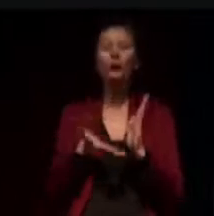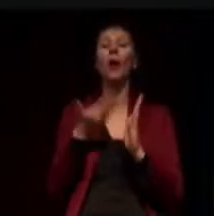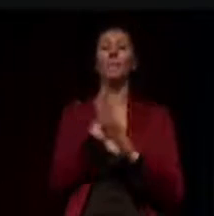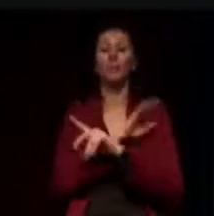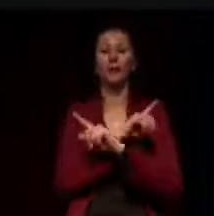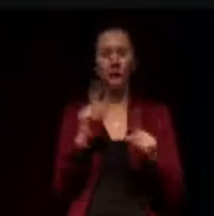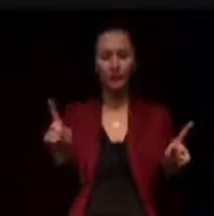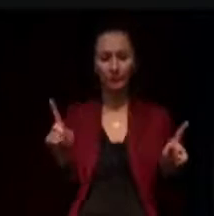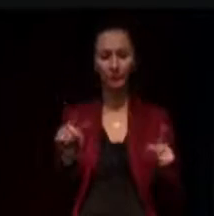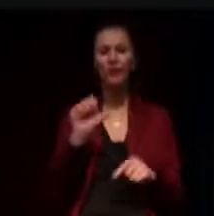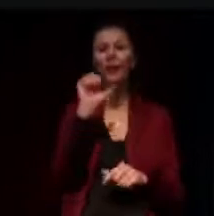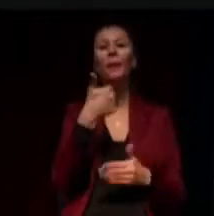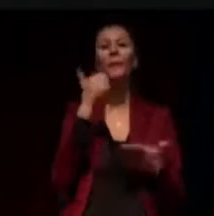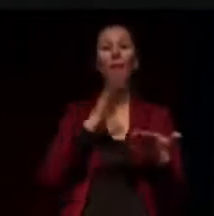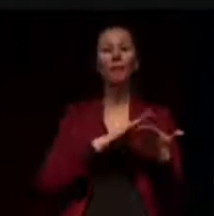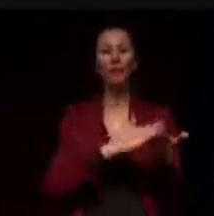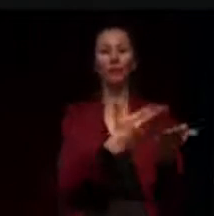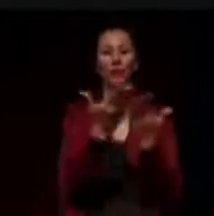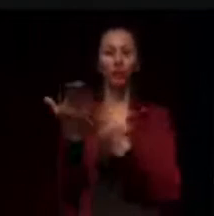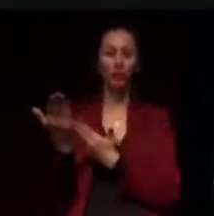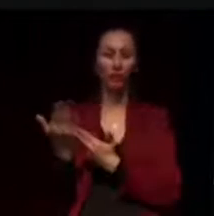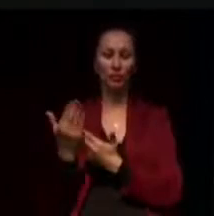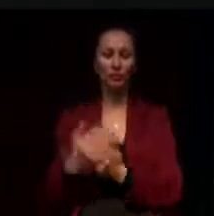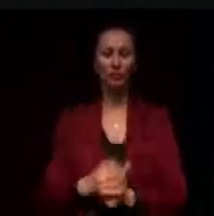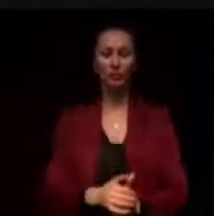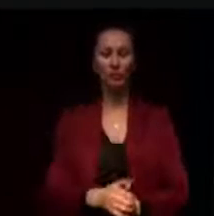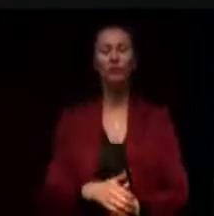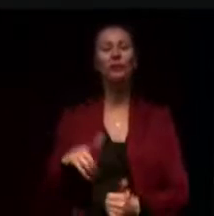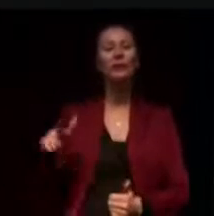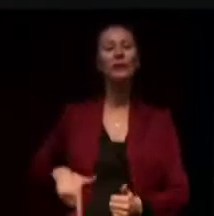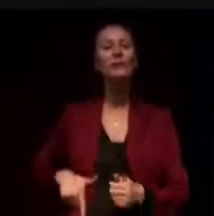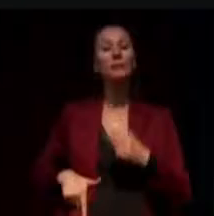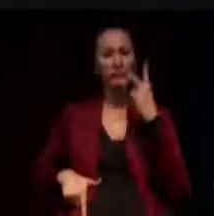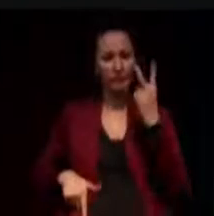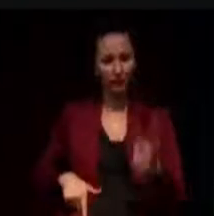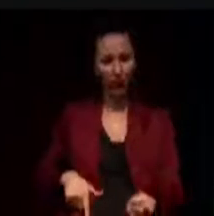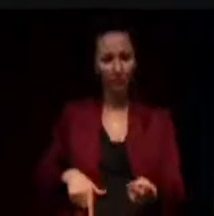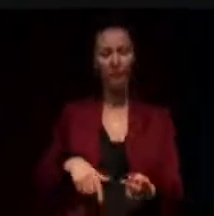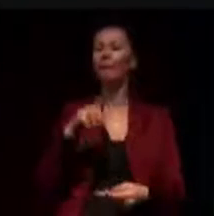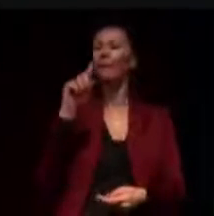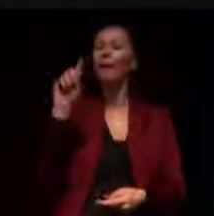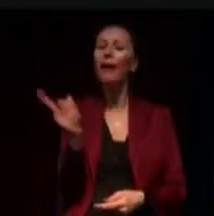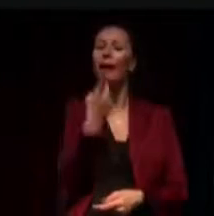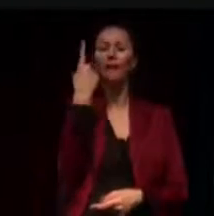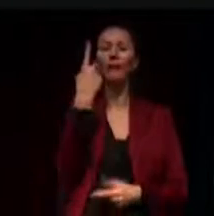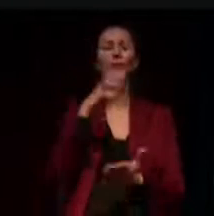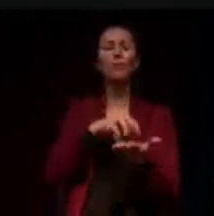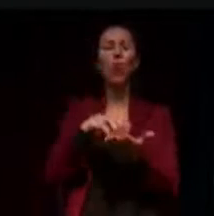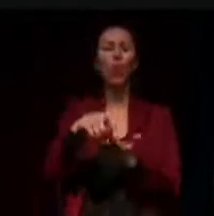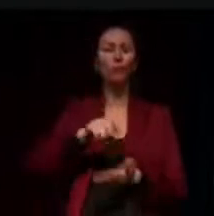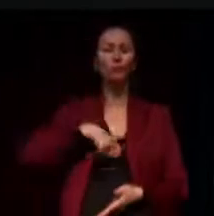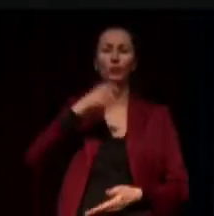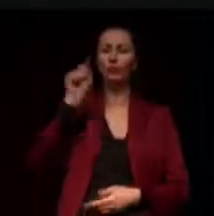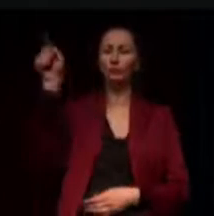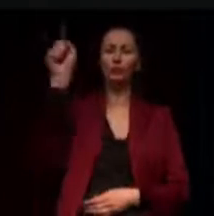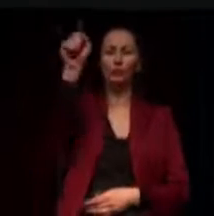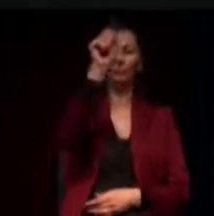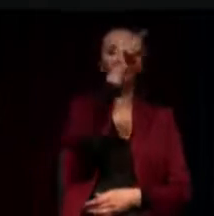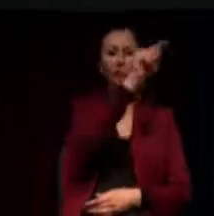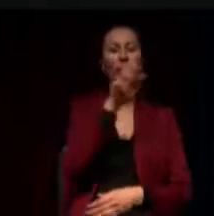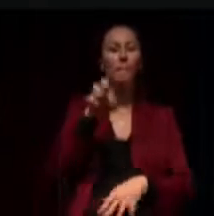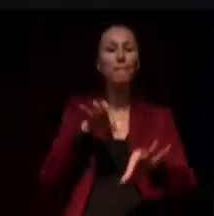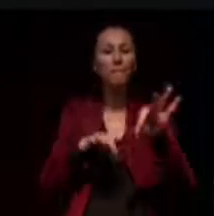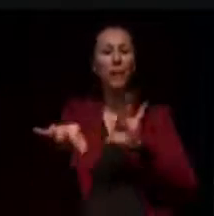Kalkmadı. Kıymetli arkadaşlar, İzmir'de herhangi bir bölgede herhangi